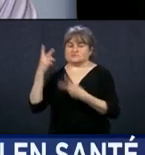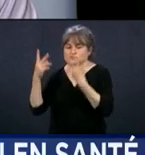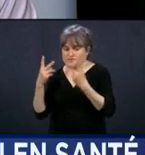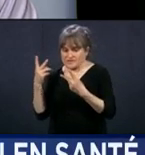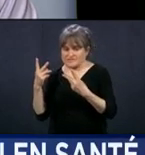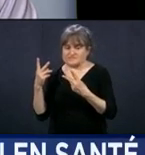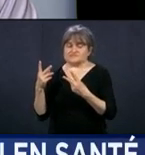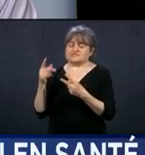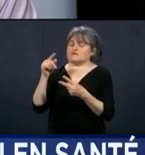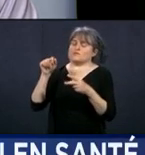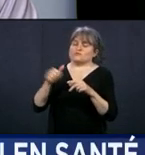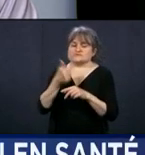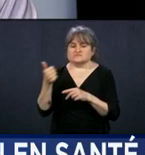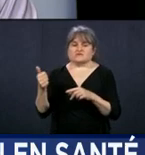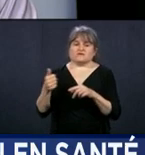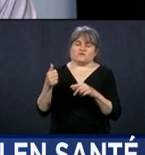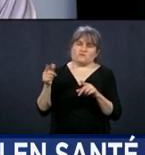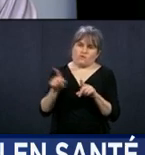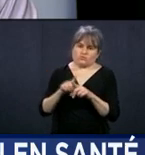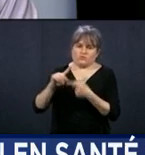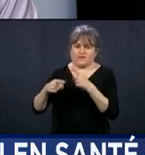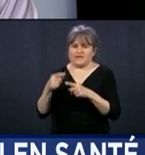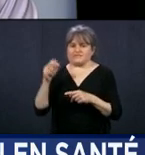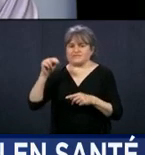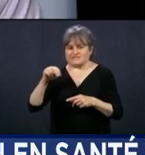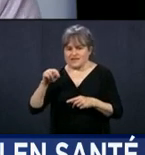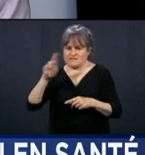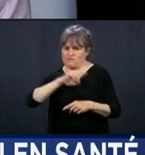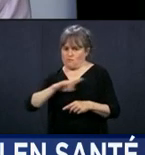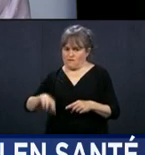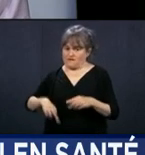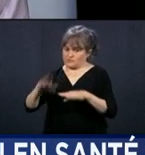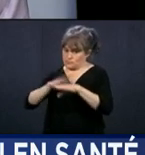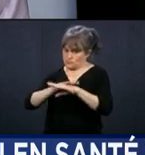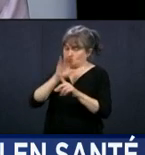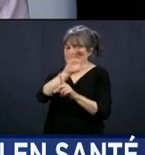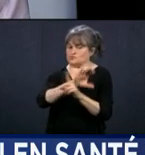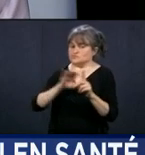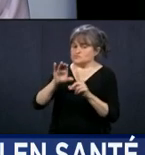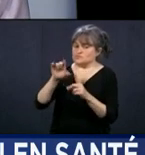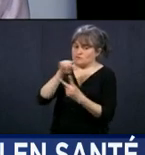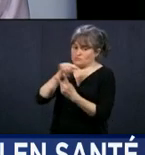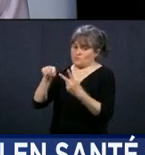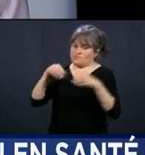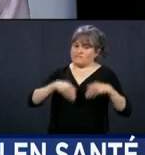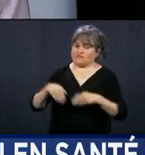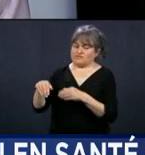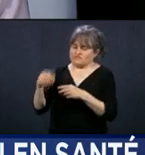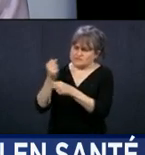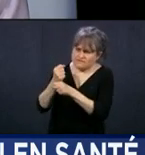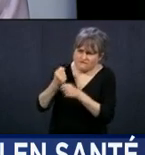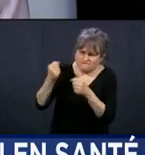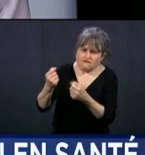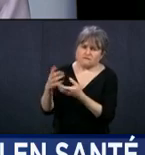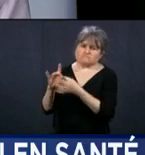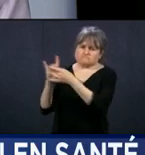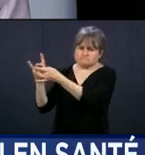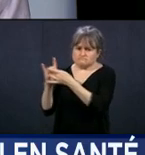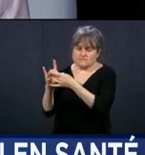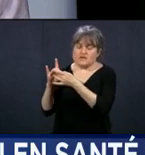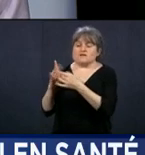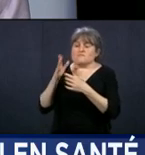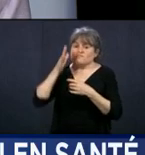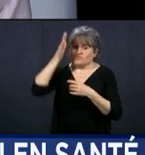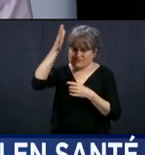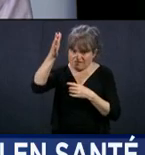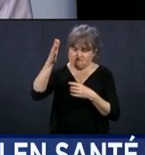Nathalie Roy travaille sur un plan pour l'industrie culturelle. Nous ne sommes pas en mesure aujourd'hui de donner de date de présentation de ces plans-là, ni